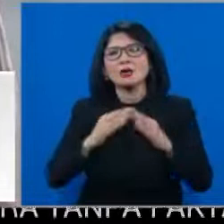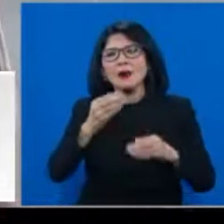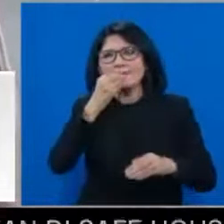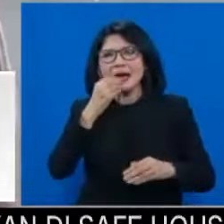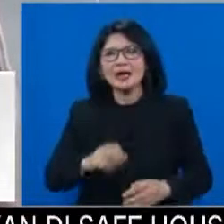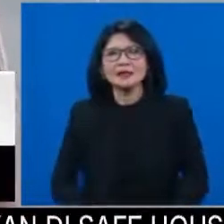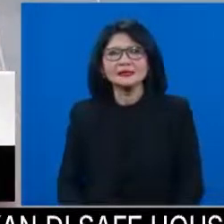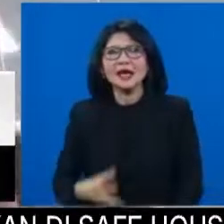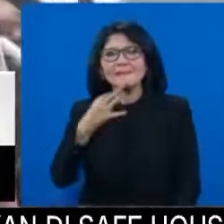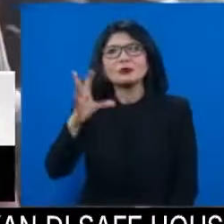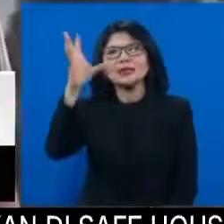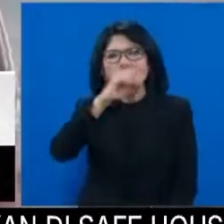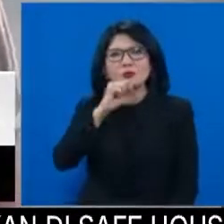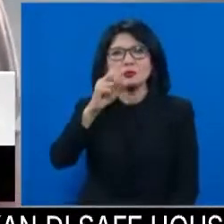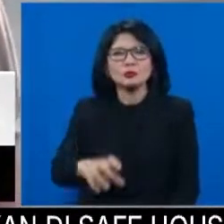baru dapat kabar